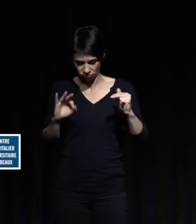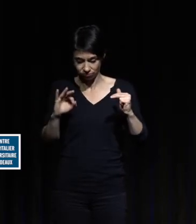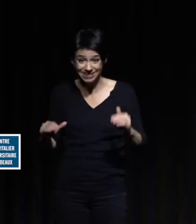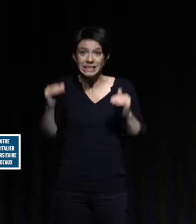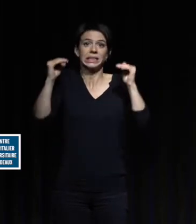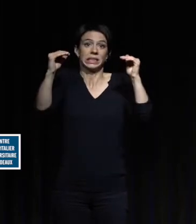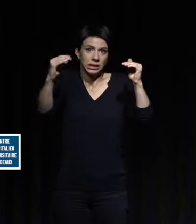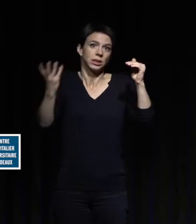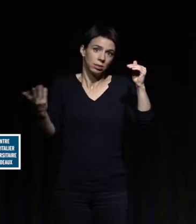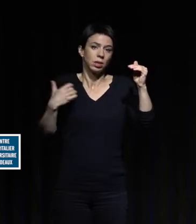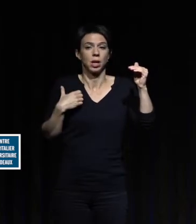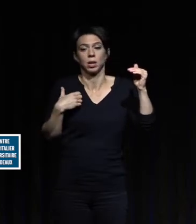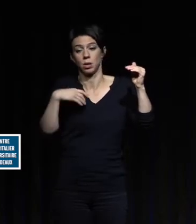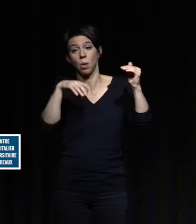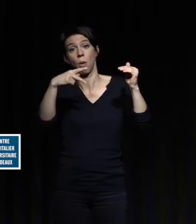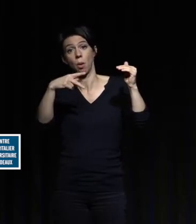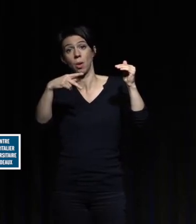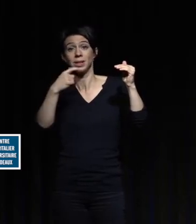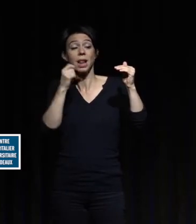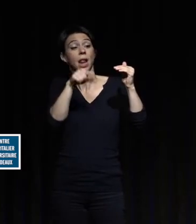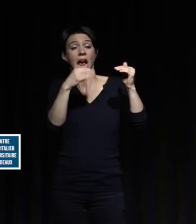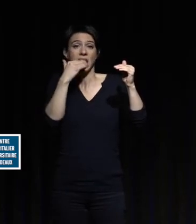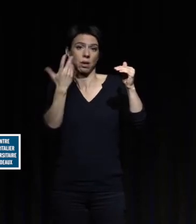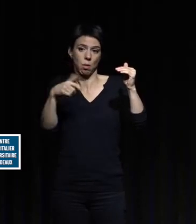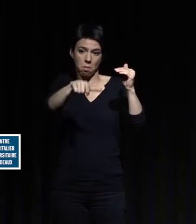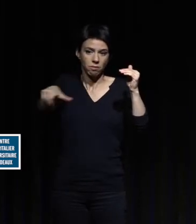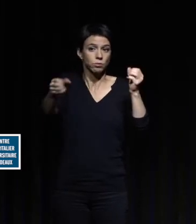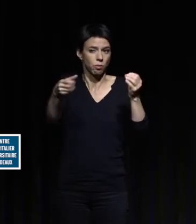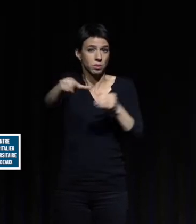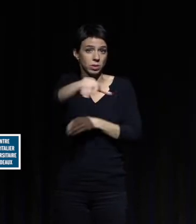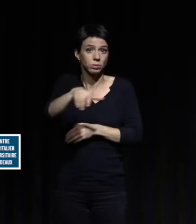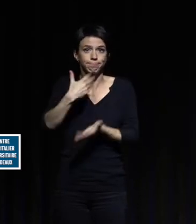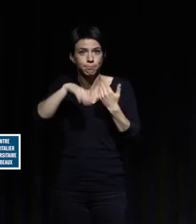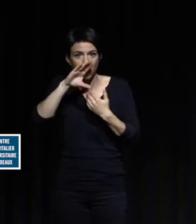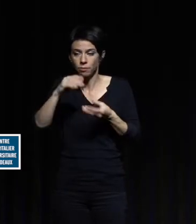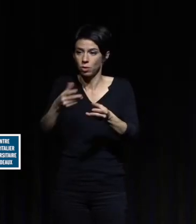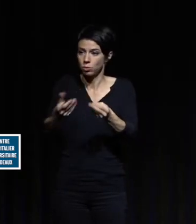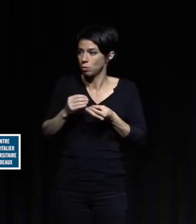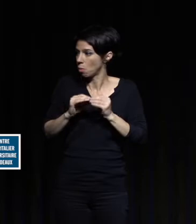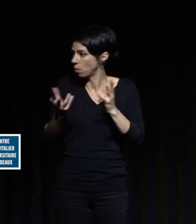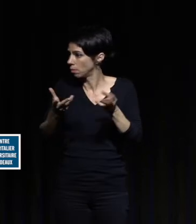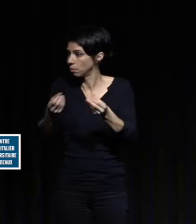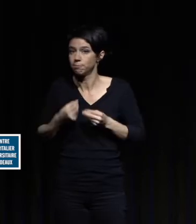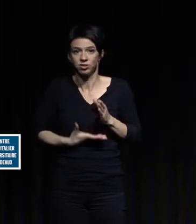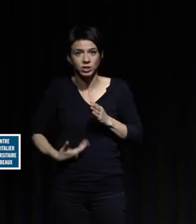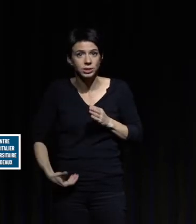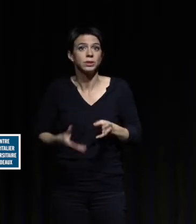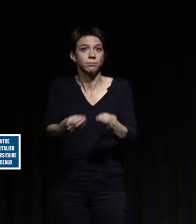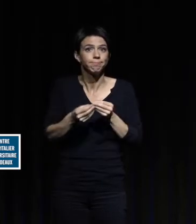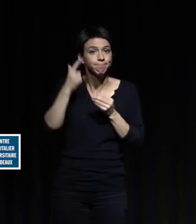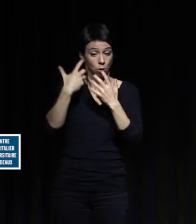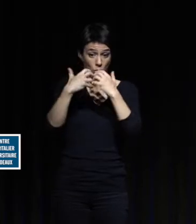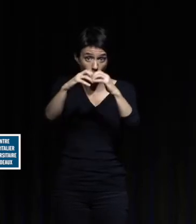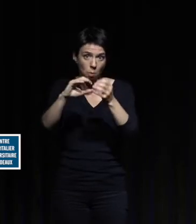des opoïdes, c'est la tolérance digestive essentiellement ou tolérance neurologique. Et donc, on n'a pas non plus la panacée